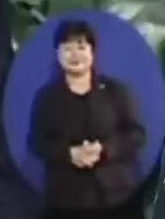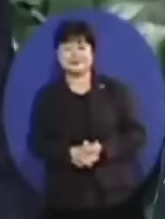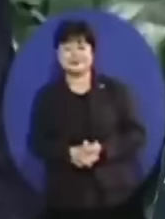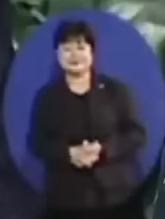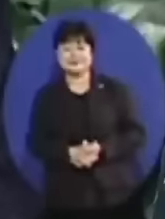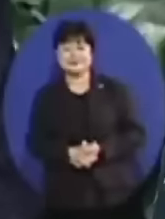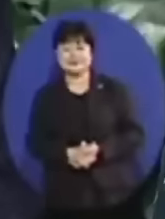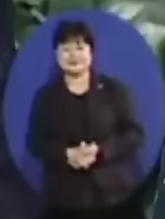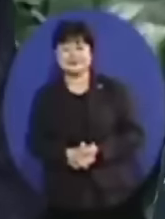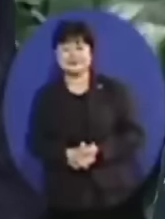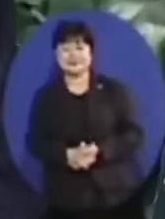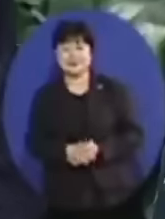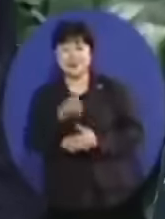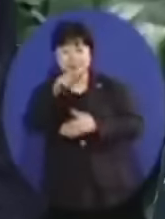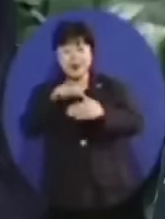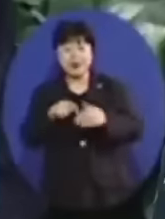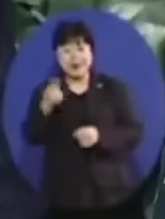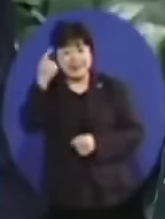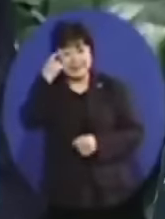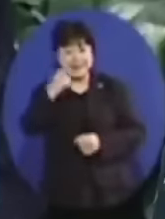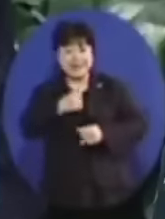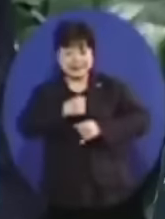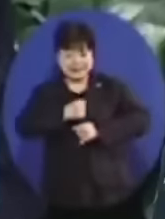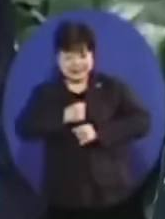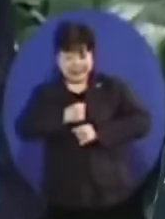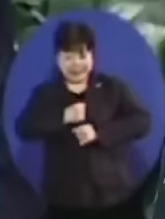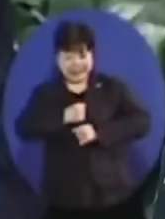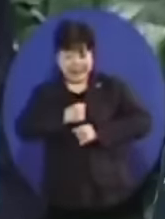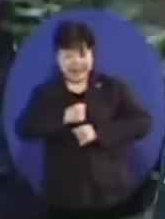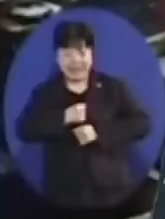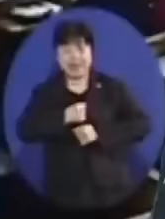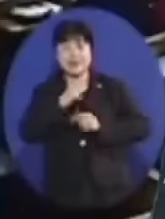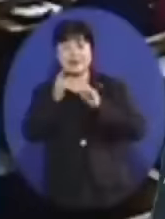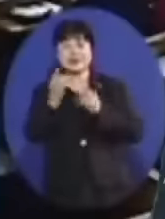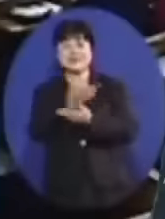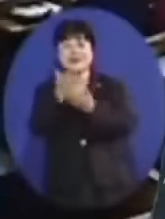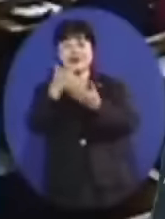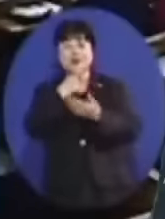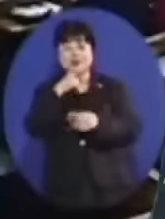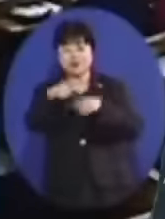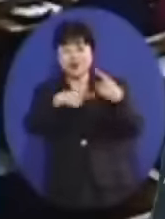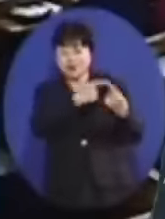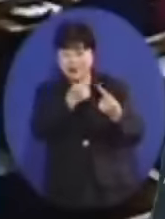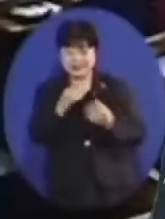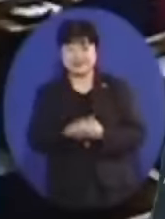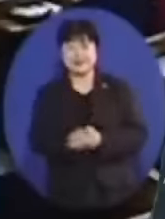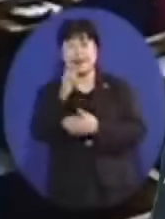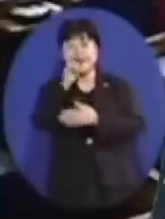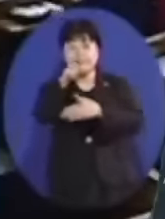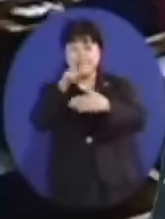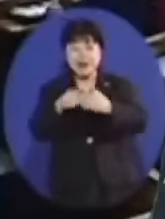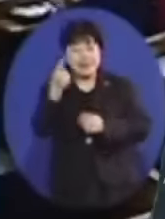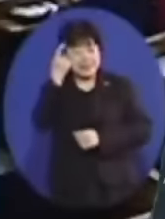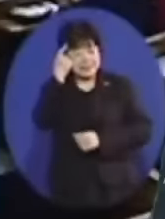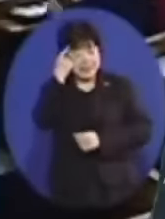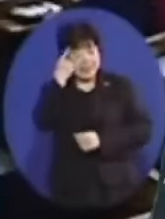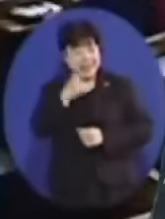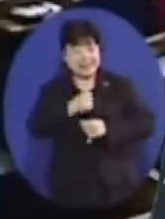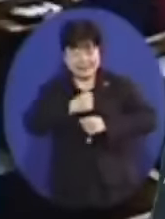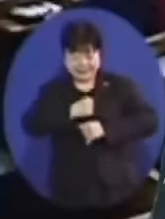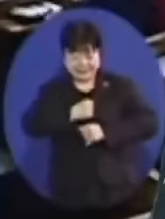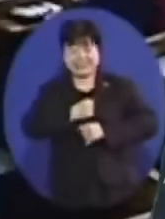오늘은 마음의 생각을 지키라는 제목으로 말씀을 나누겠습니다. 한번 따라 말씀해 주십시오. 마음의 생각을 지켜라.